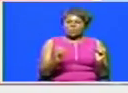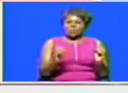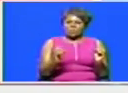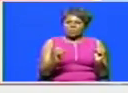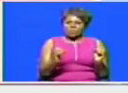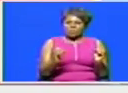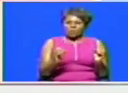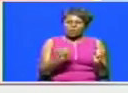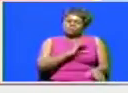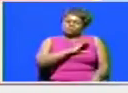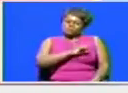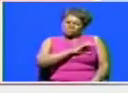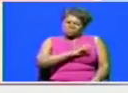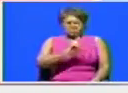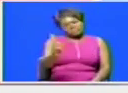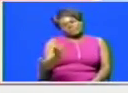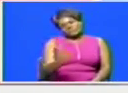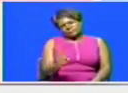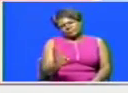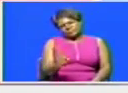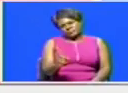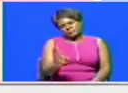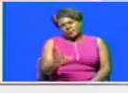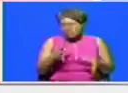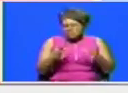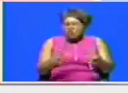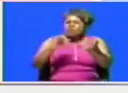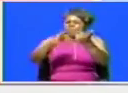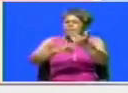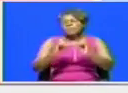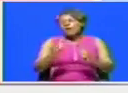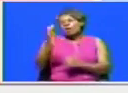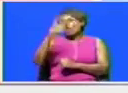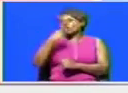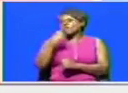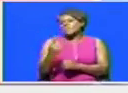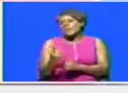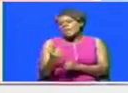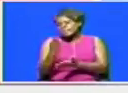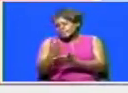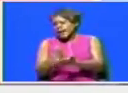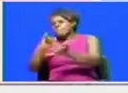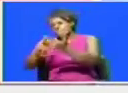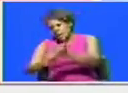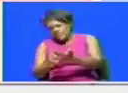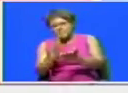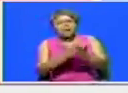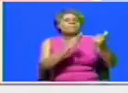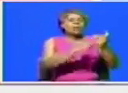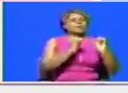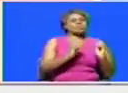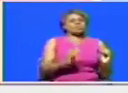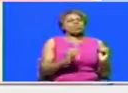na maumivu watu nasema unalazimisha ndoa. Hakuna mali imeandikwa. Mwanzo Mwenyezi Mungu amesema kuna wale wataolewa kuna wale wataolewa. Kwa hivyo usikae mahali